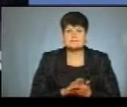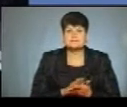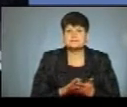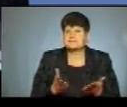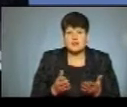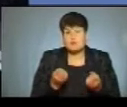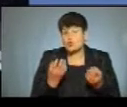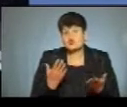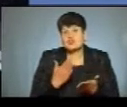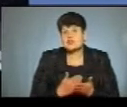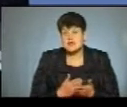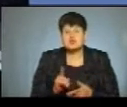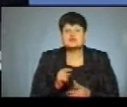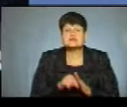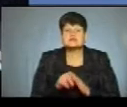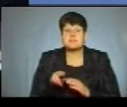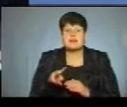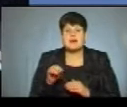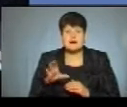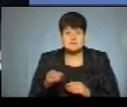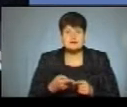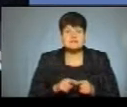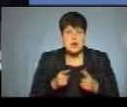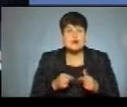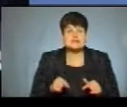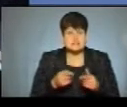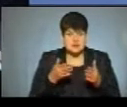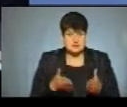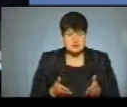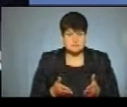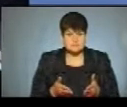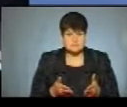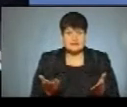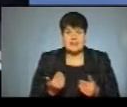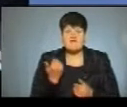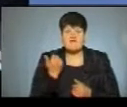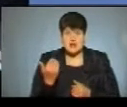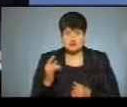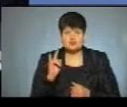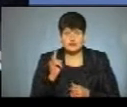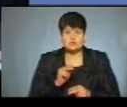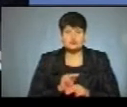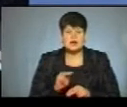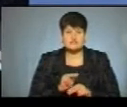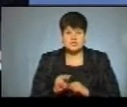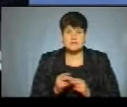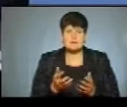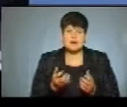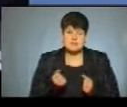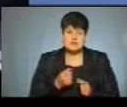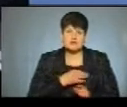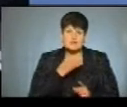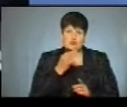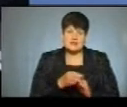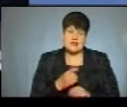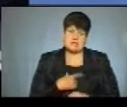просто є. Що таке Пласт? Це організація, де вашу дитину навчать брати